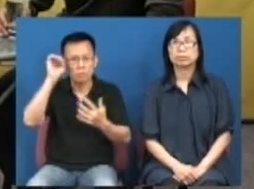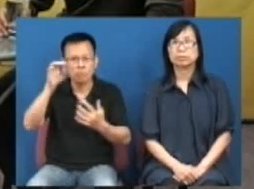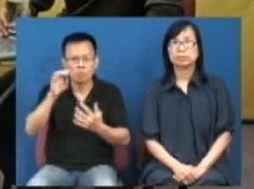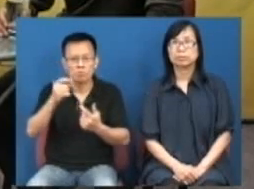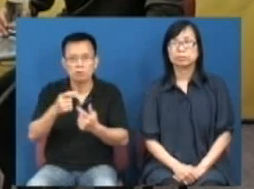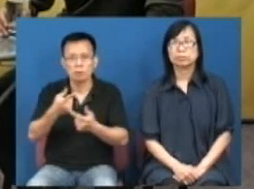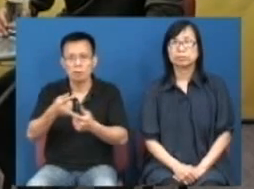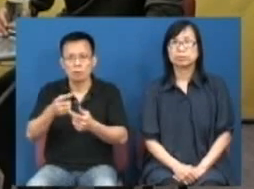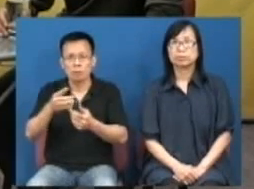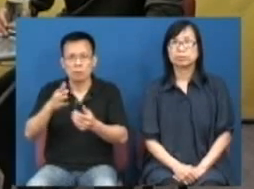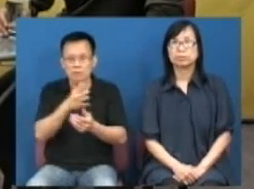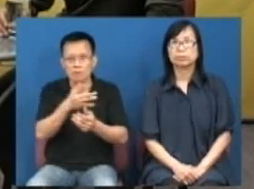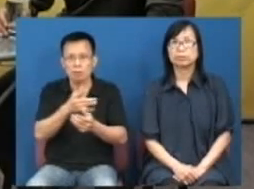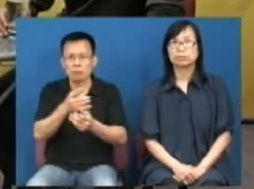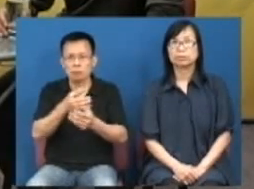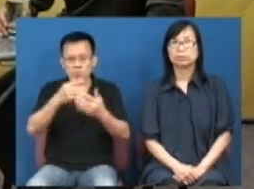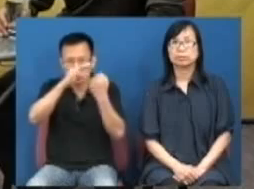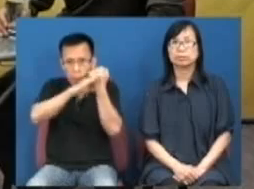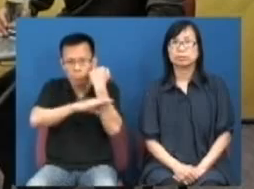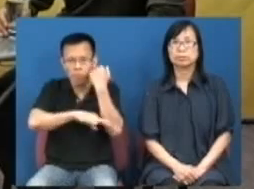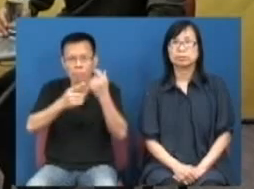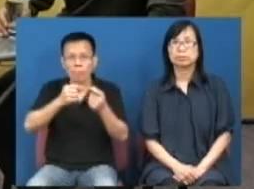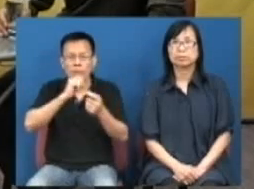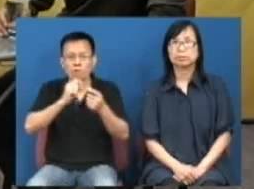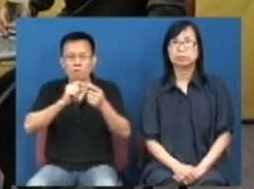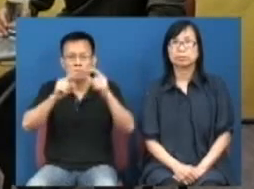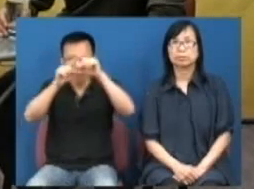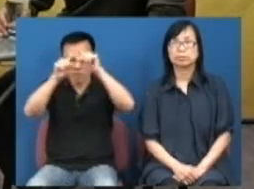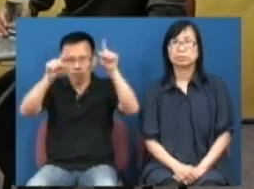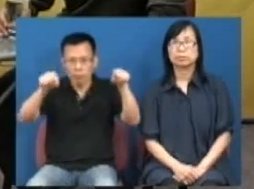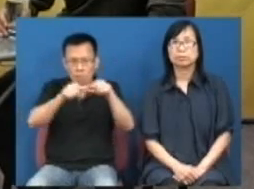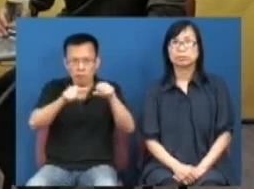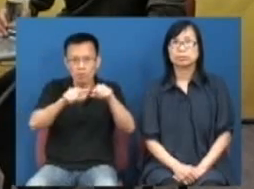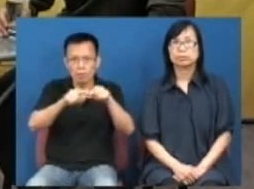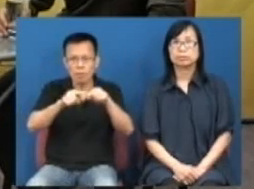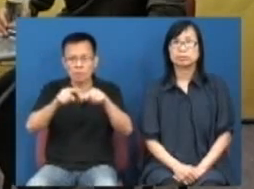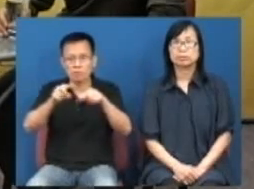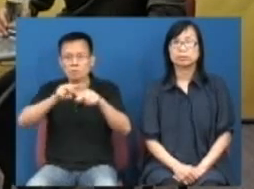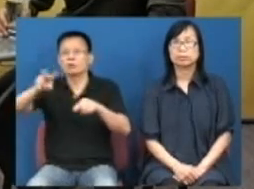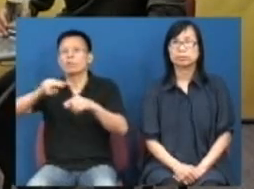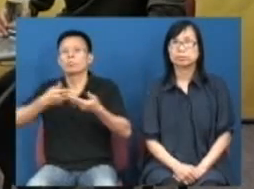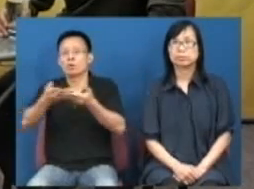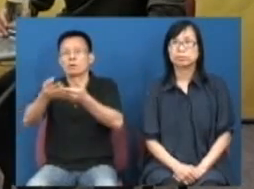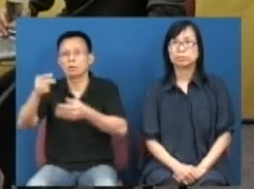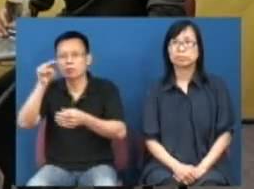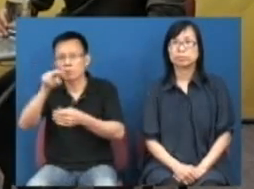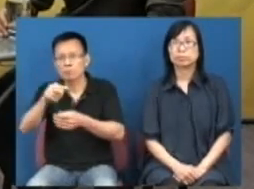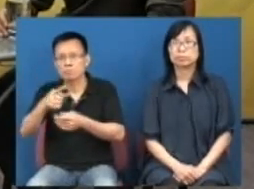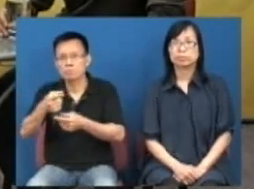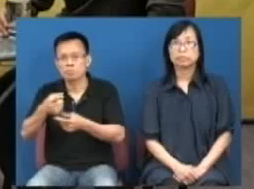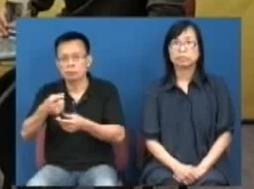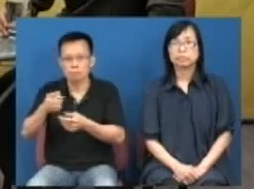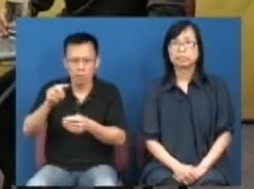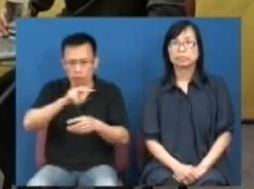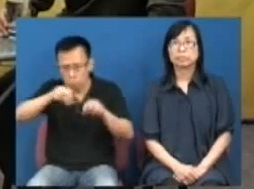就將嗰個條例咧有個方格又好，有個咩都係同樣一齊俾人睇噶嘛。咁點啊？於是乎你咪抄